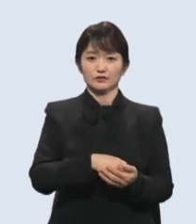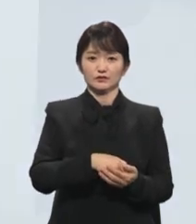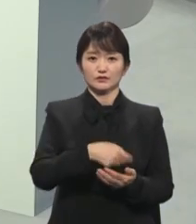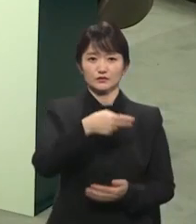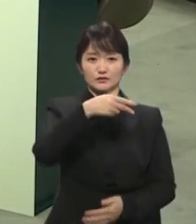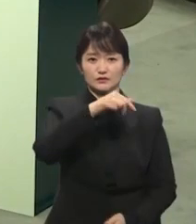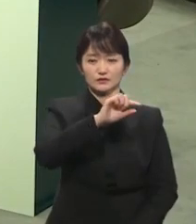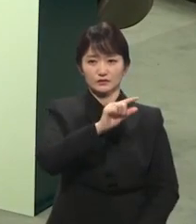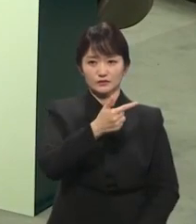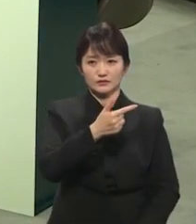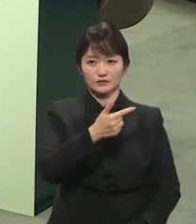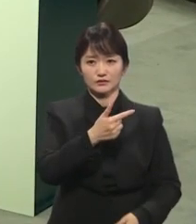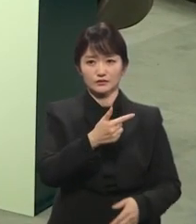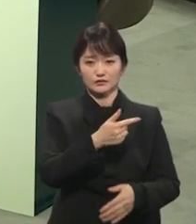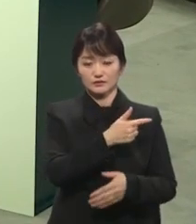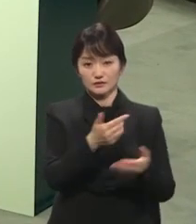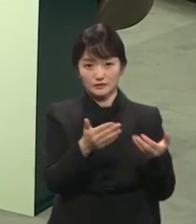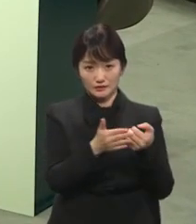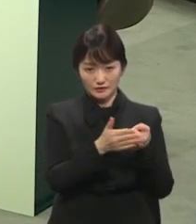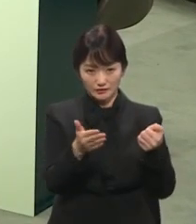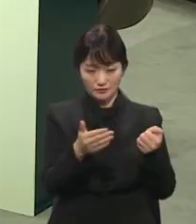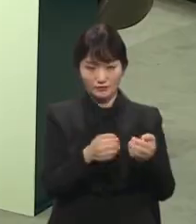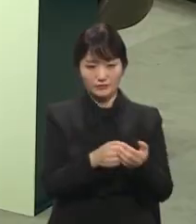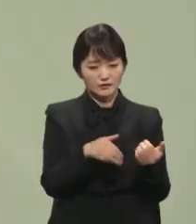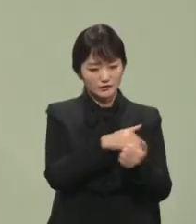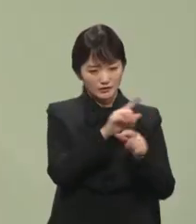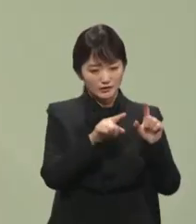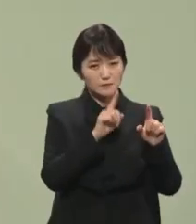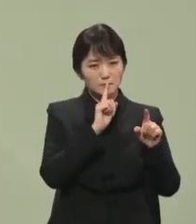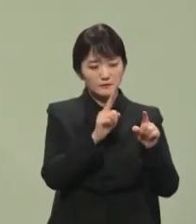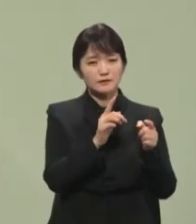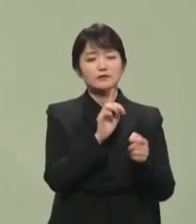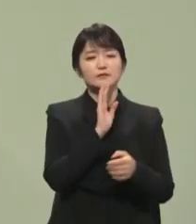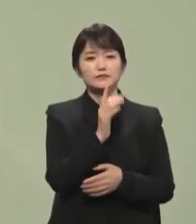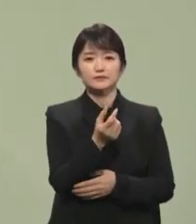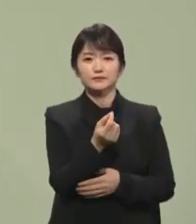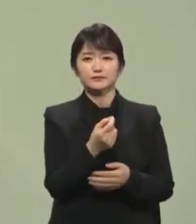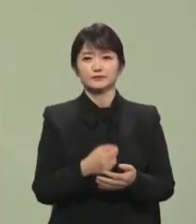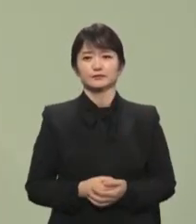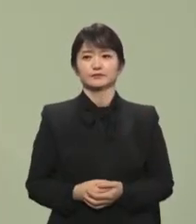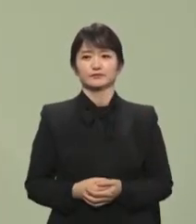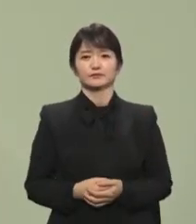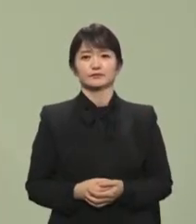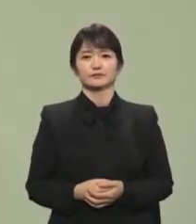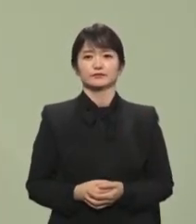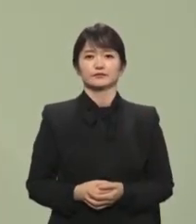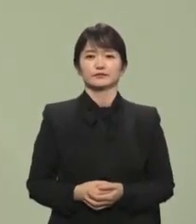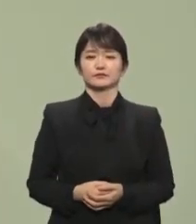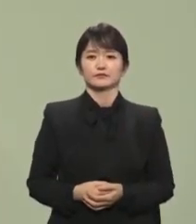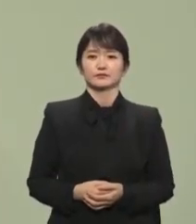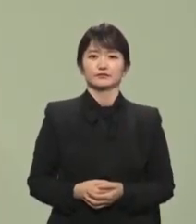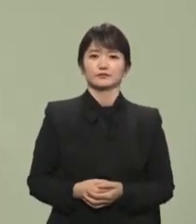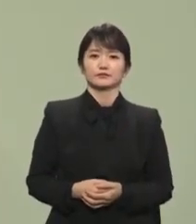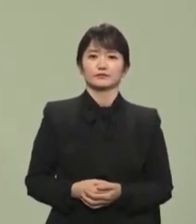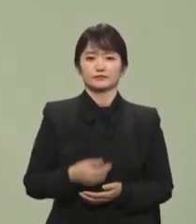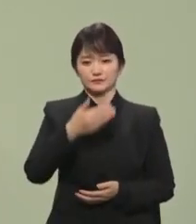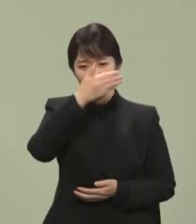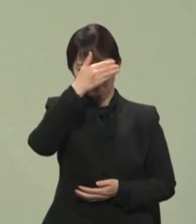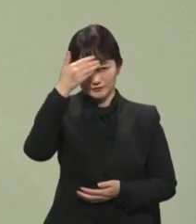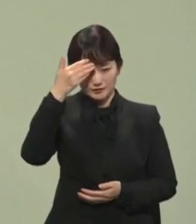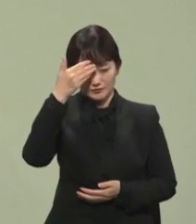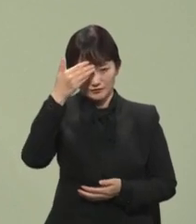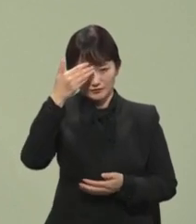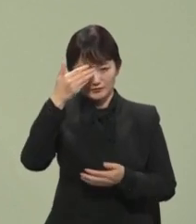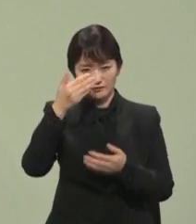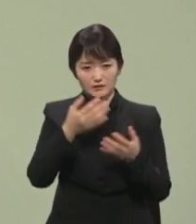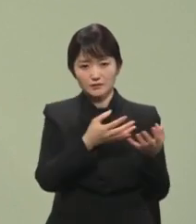하고요 박지현 뭐 전 위원장이 아마도 이제 그런 이제 지역구의 특성 생각했을 것 같아요 젊은 세대들이 나름대로 많이 살고 지역구에 굉장히